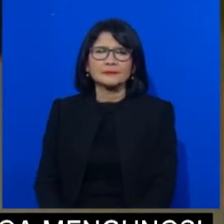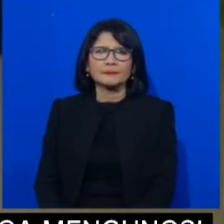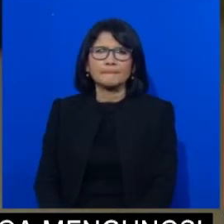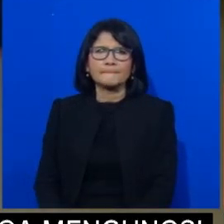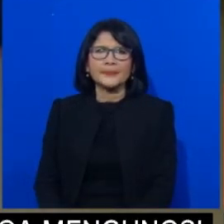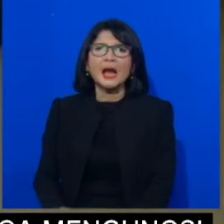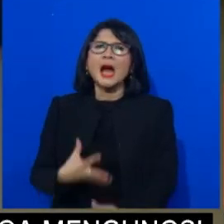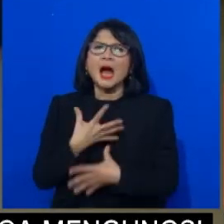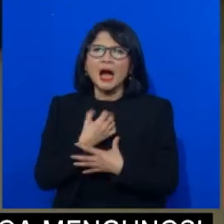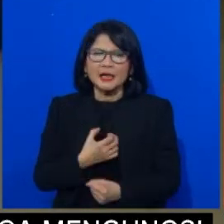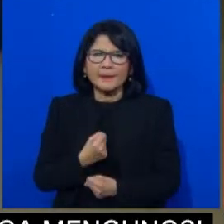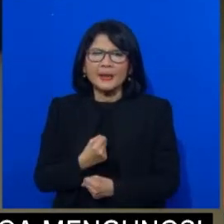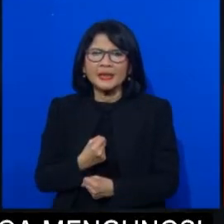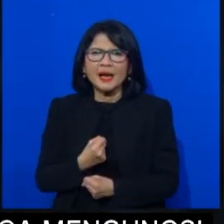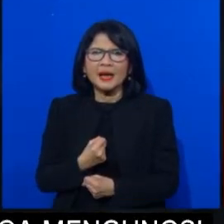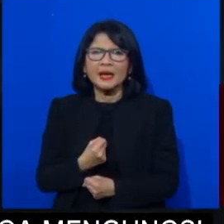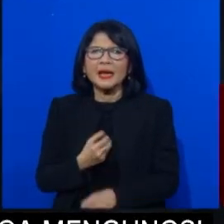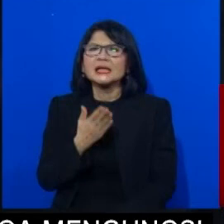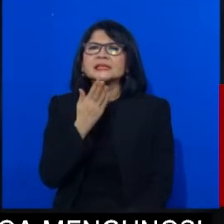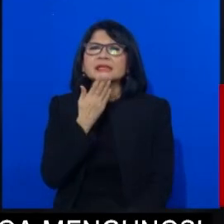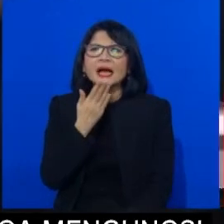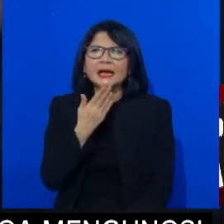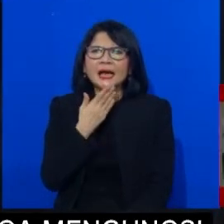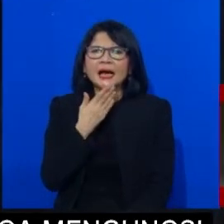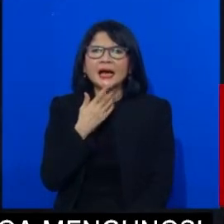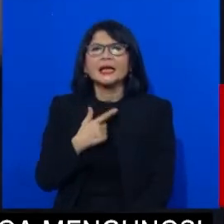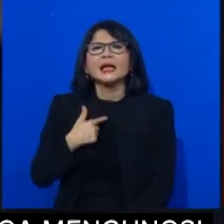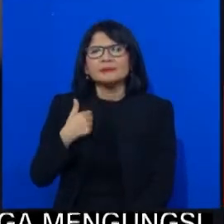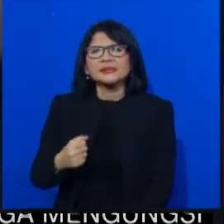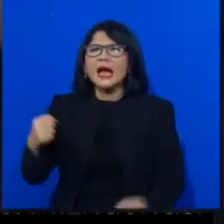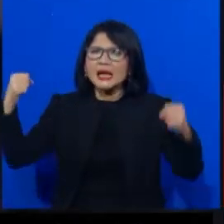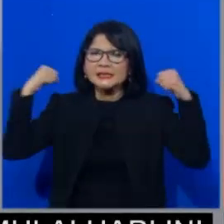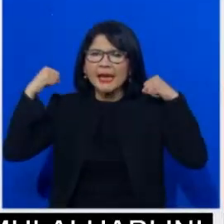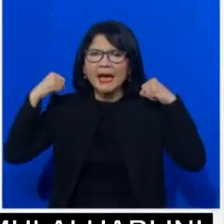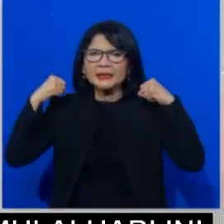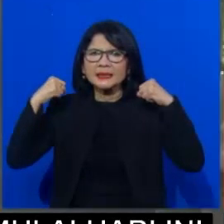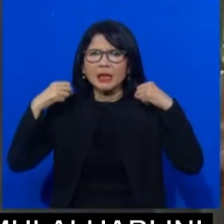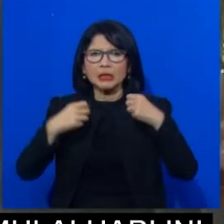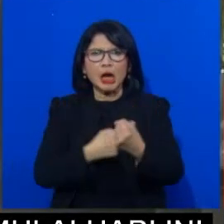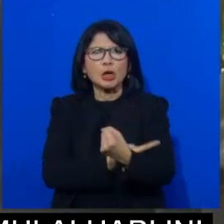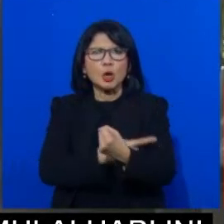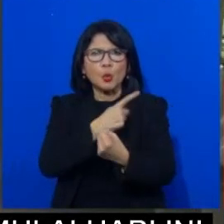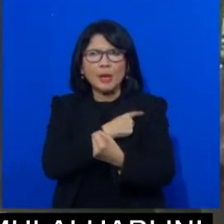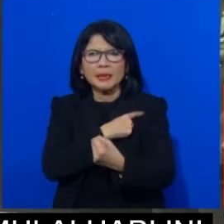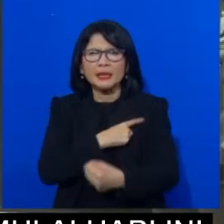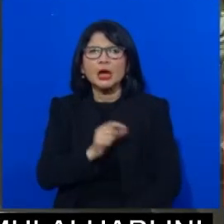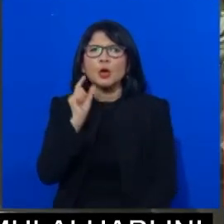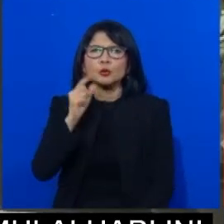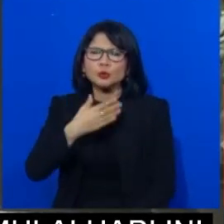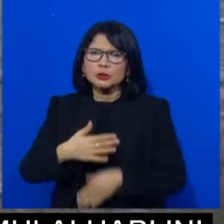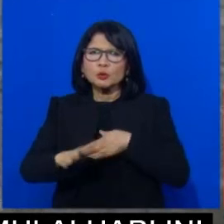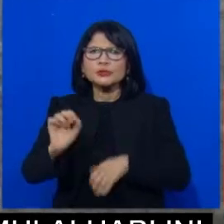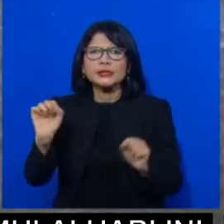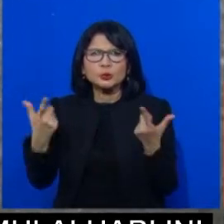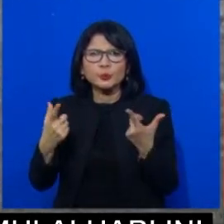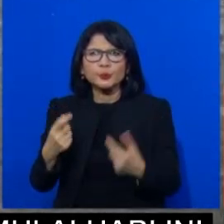Harapan kedua pasangan ini tidak muluk-muluk, agar senantiasa diberi kesehatan dan kekuatan untuk menyambung hidup sehingga